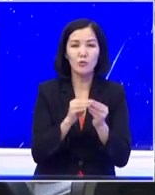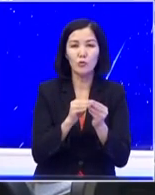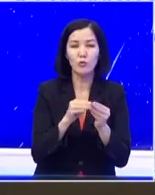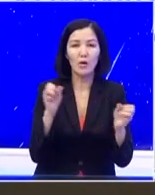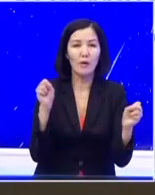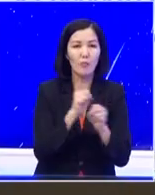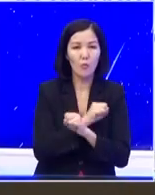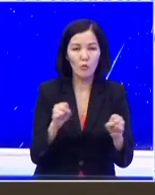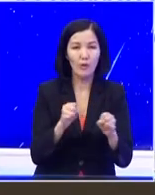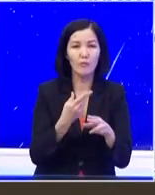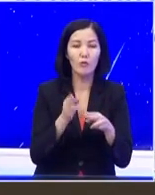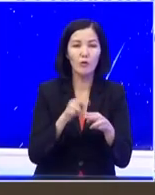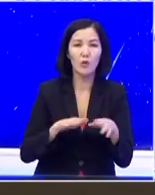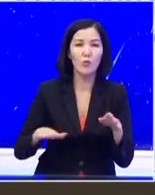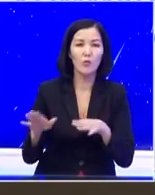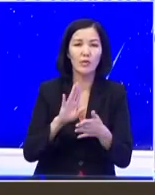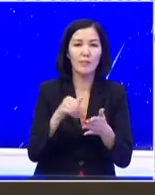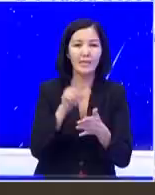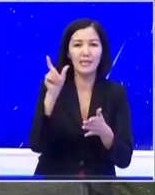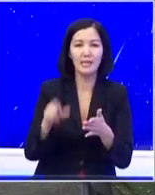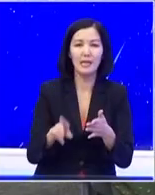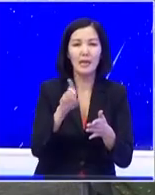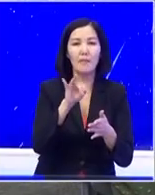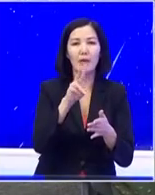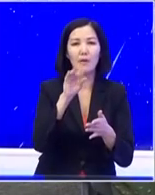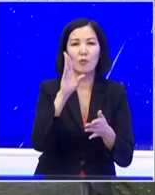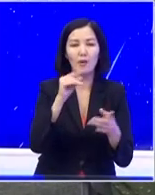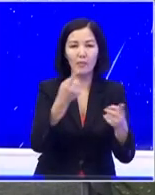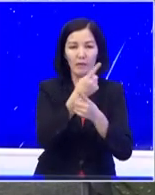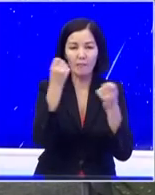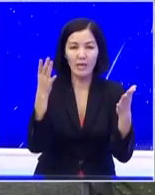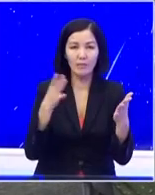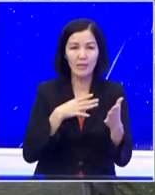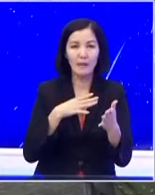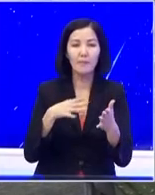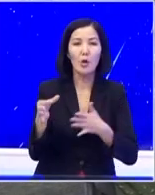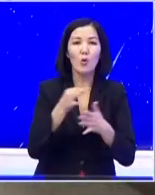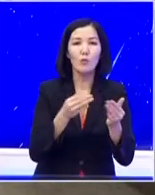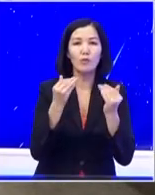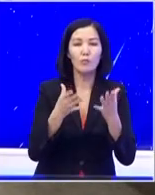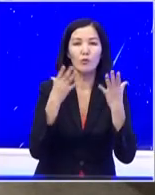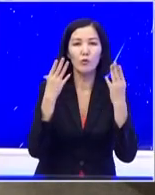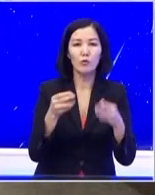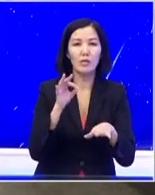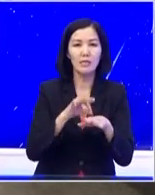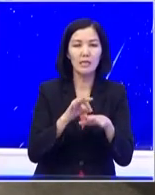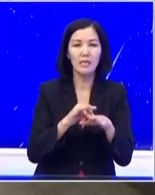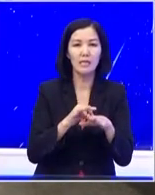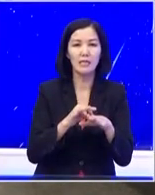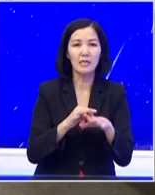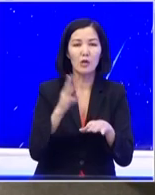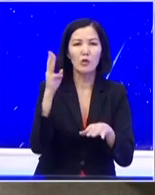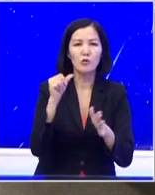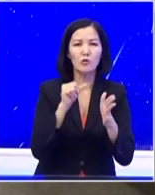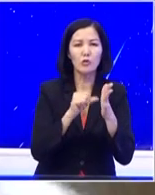Көпшілік болып бас қосуға да болмайды. Бұл туралы өңірдің бас санитары Қайрат Баймұхамбетов мәлімдеді. Ақпарынша облыста бүгінгі күні